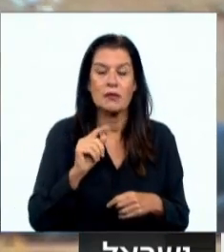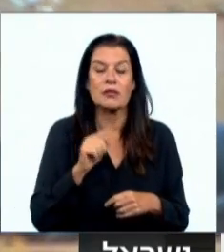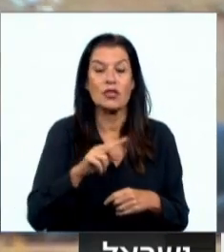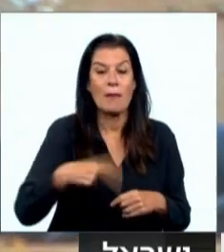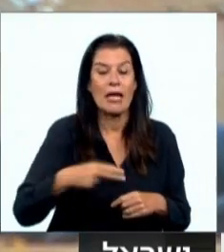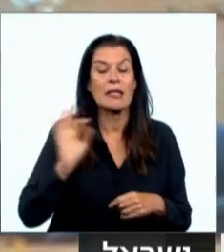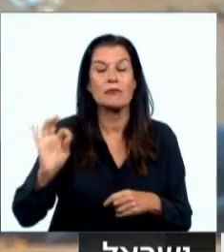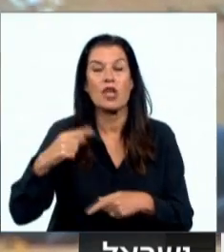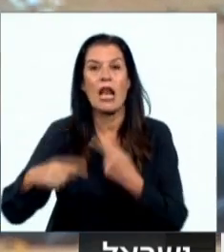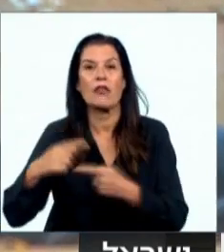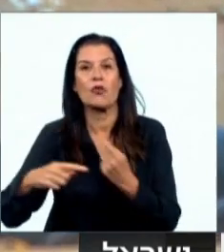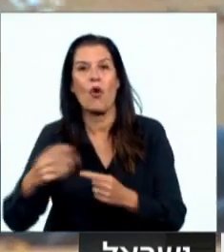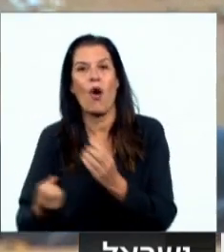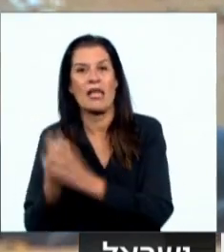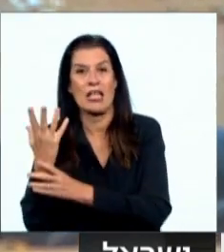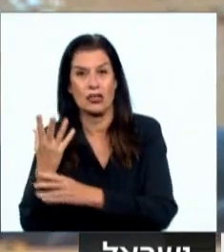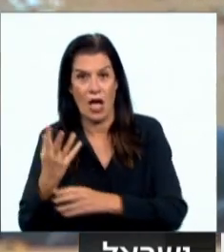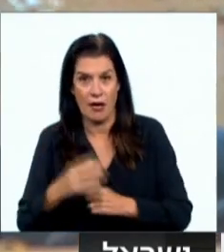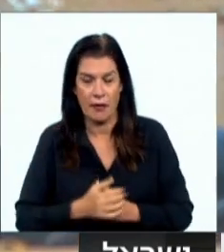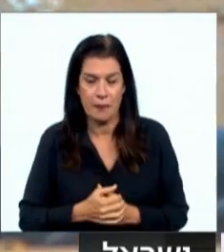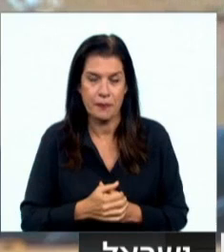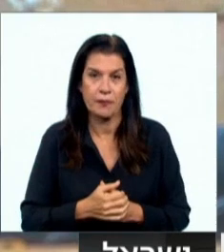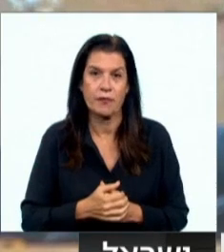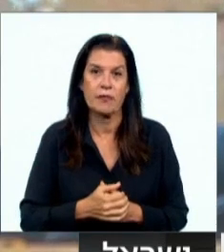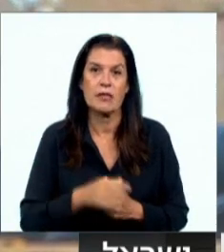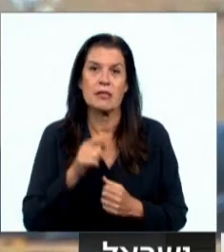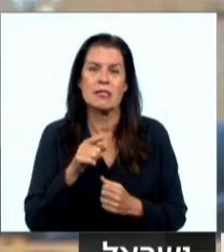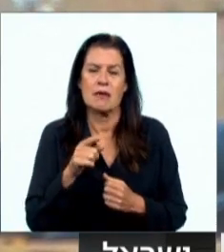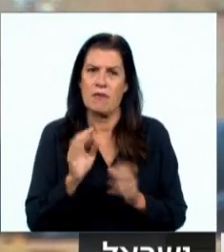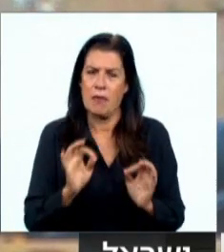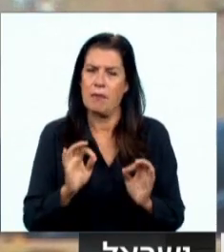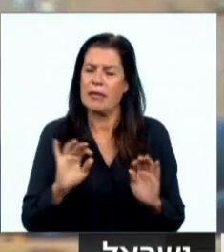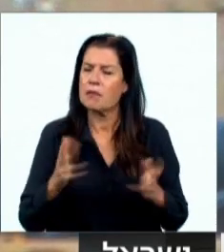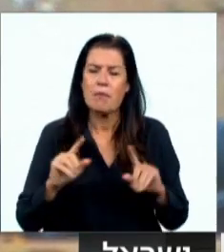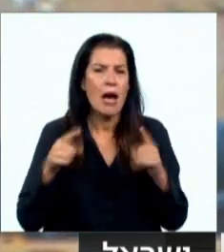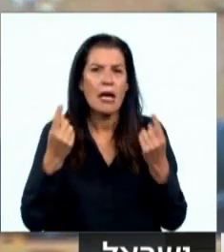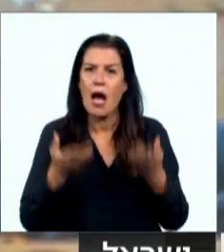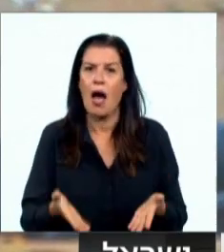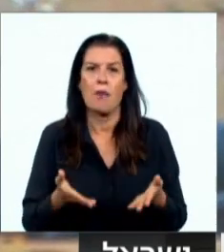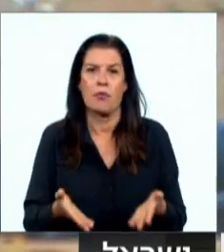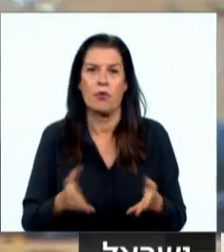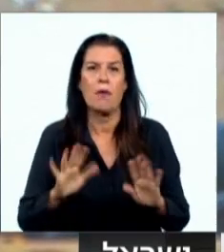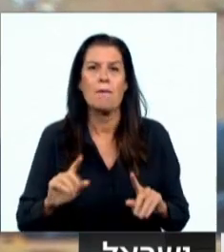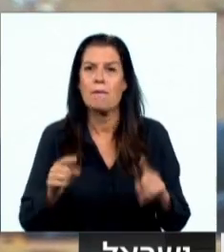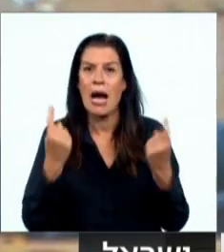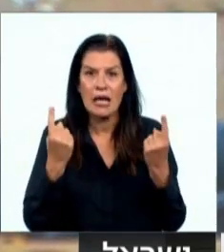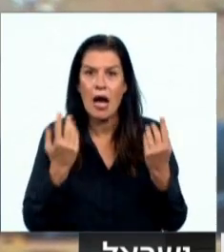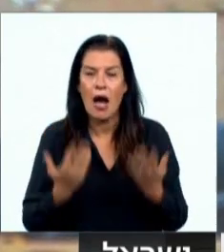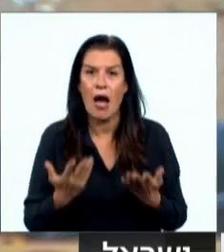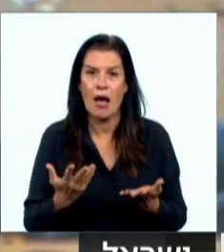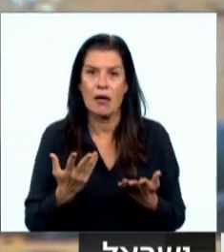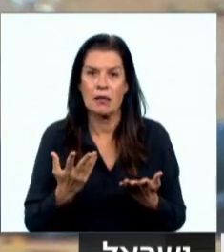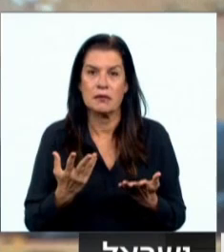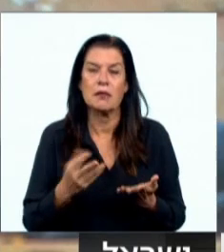כך מחקרים באוניברסיטאות בעולם, מה קרה כאן? מה קרה בעצם מבחינת התיעוד של